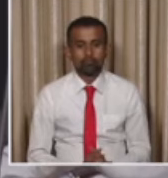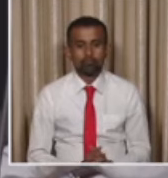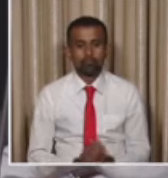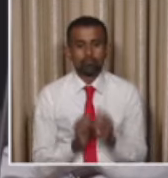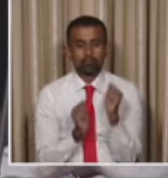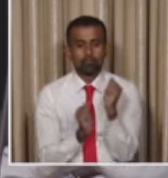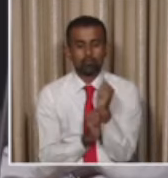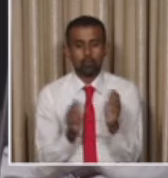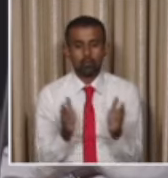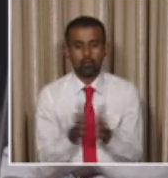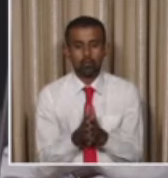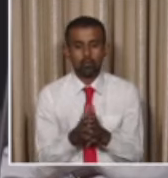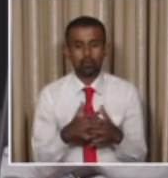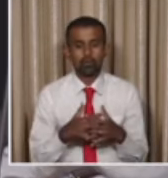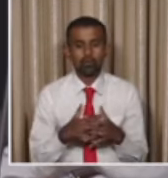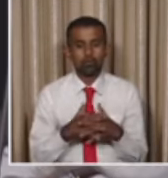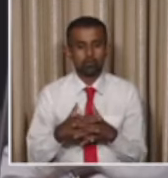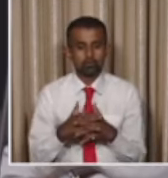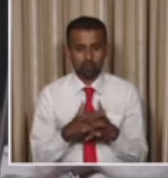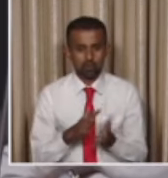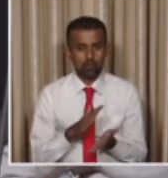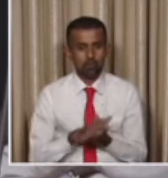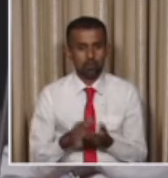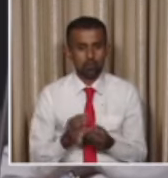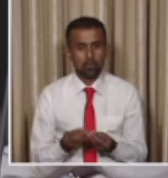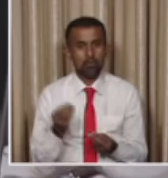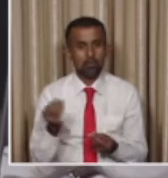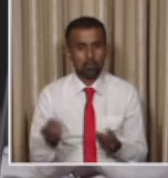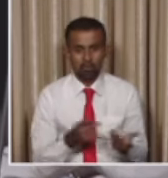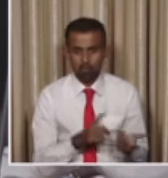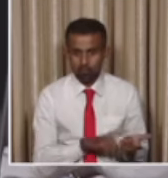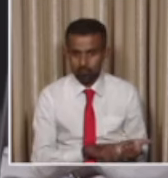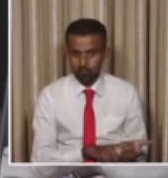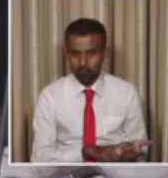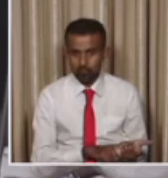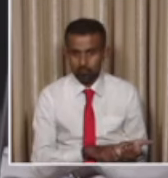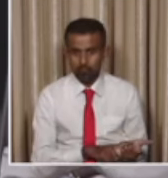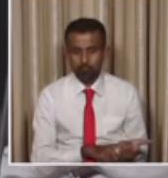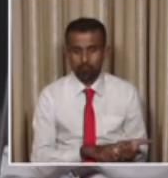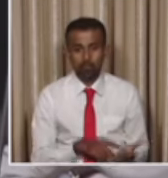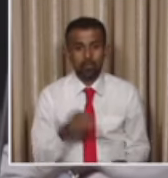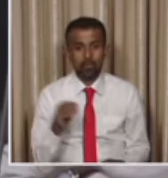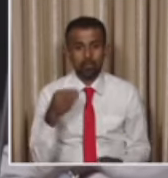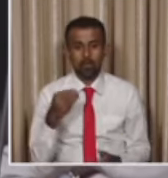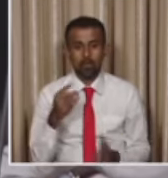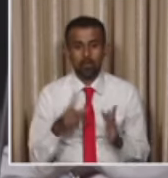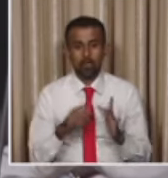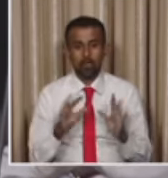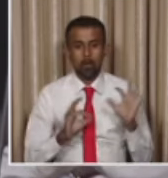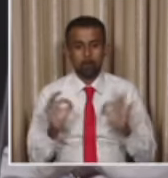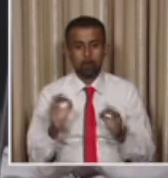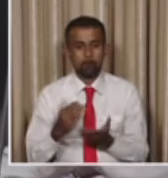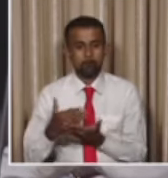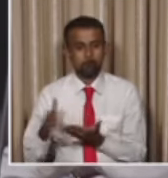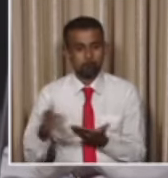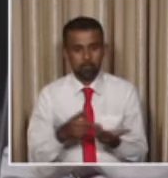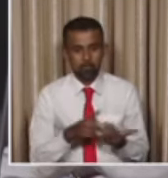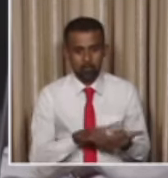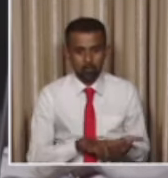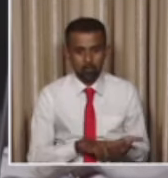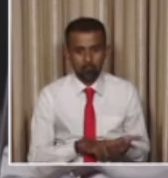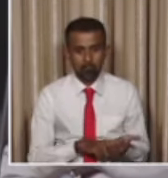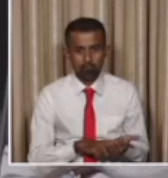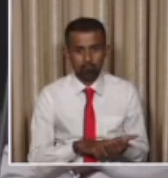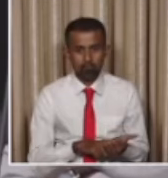සමෘද්ධි ඇතුළු අනිකුත් සානාධාර ටික ලබා දෙන්න ඕනේ. ගත්ත ණයවලට පොලී ගෙවන්න ඕනේ. මේ ටික